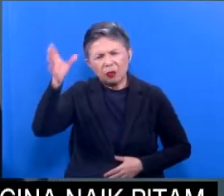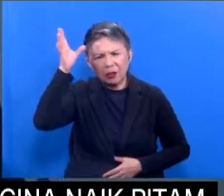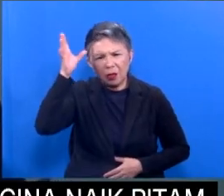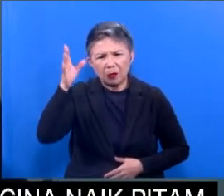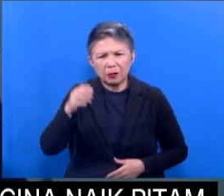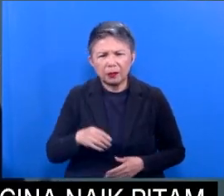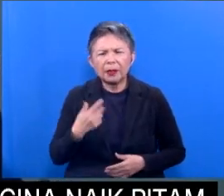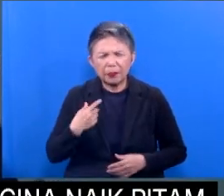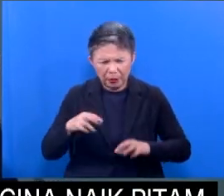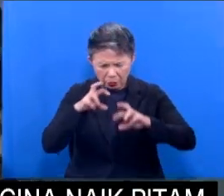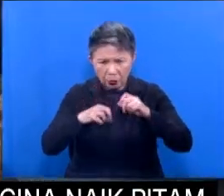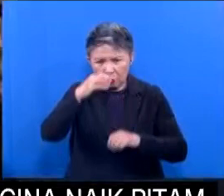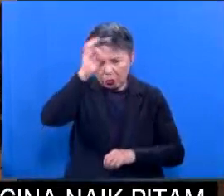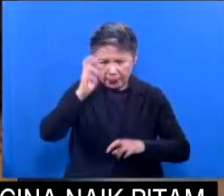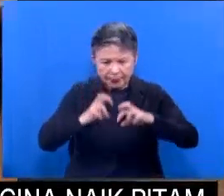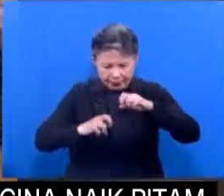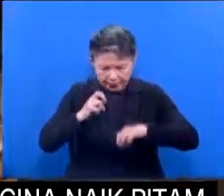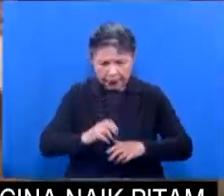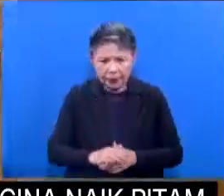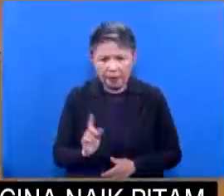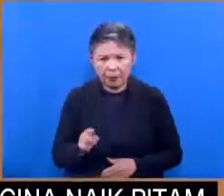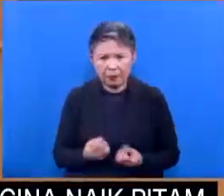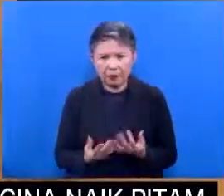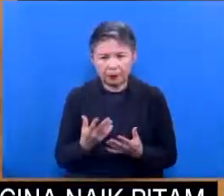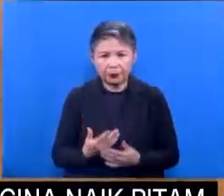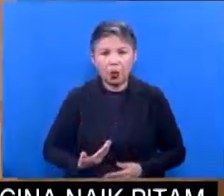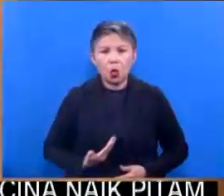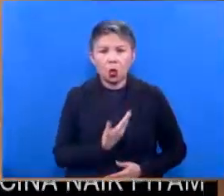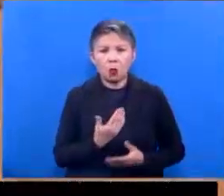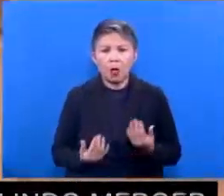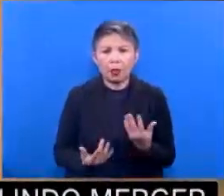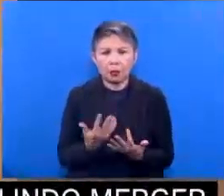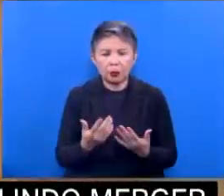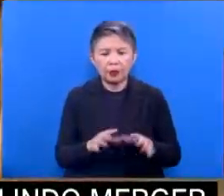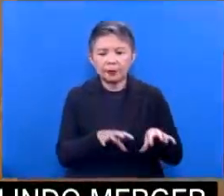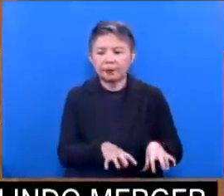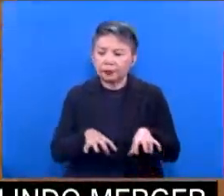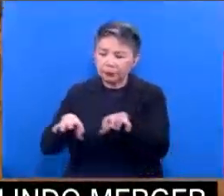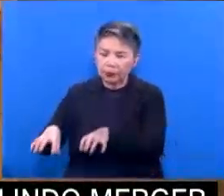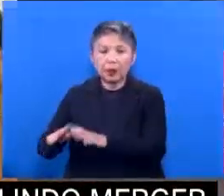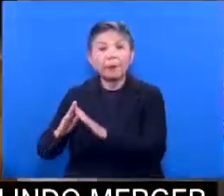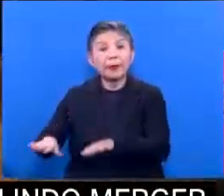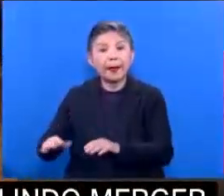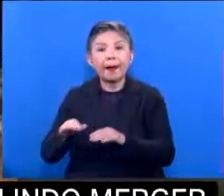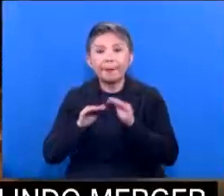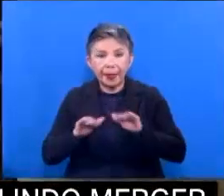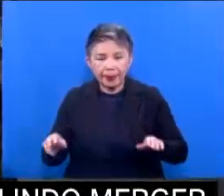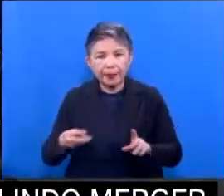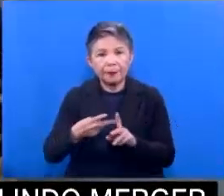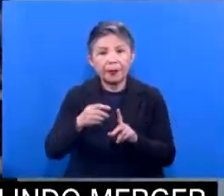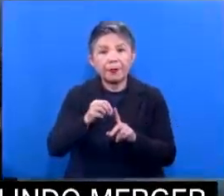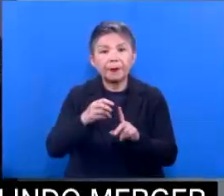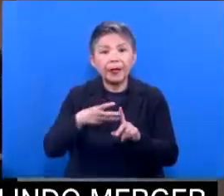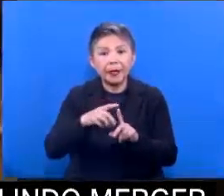dalam penyelidikan pihak kepolisian. Para korban kebakaran untuk sementara diungsikan ke lokasi yang aman. BPBD Kabupaten